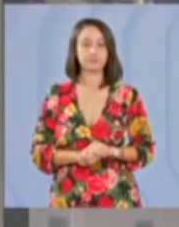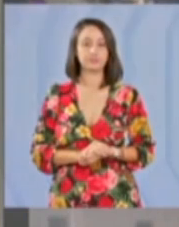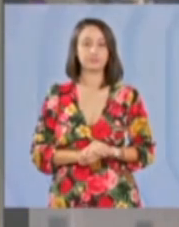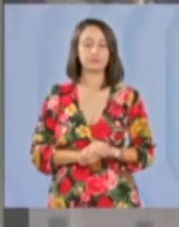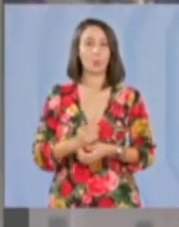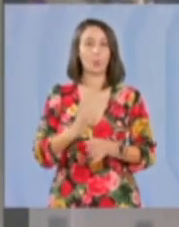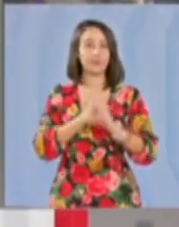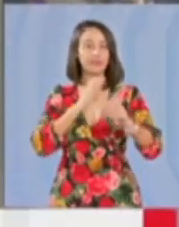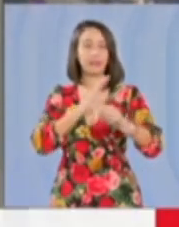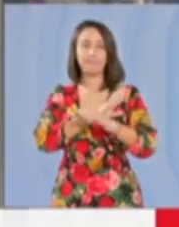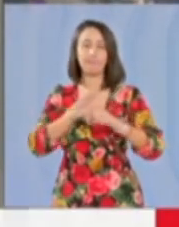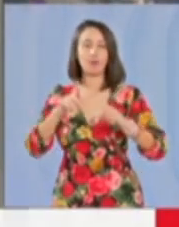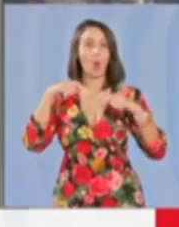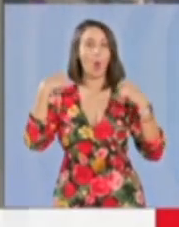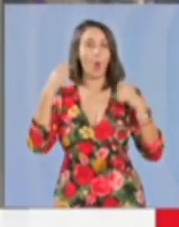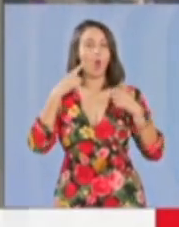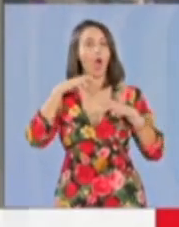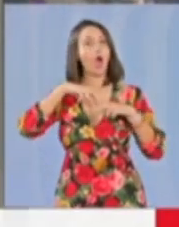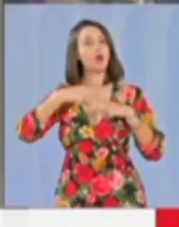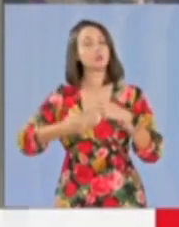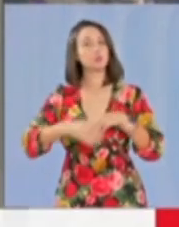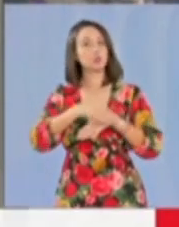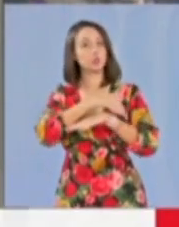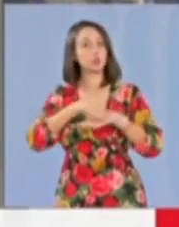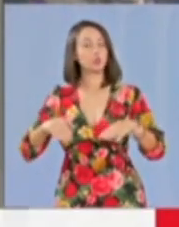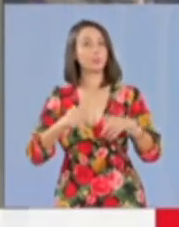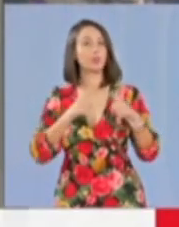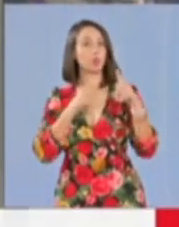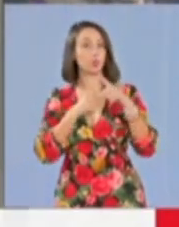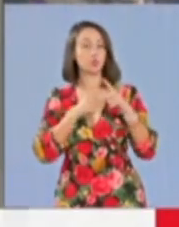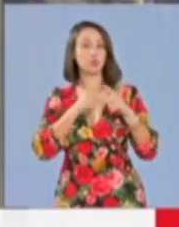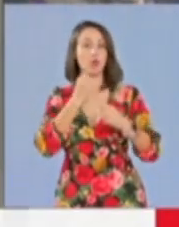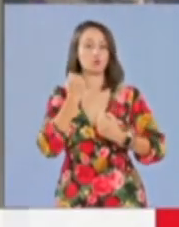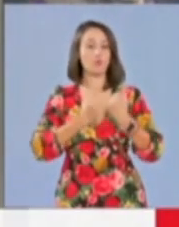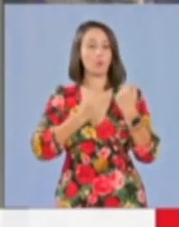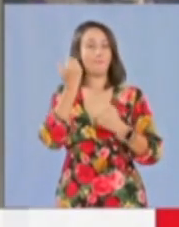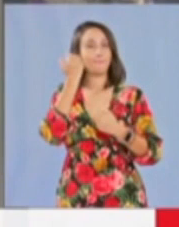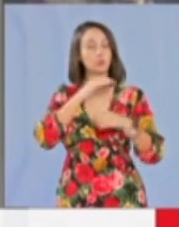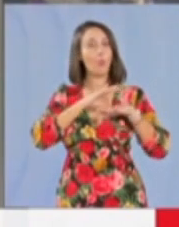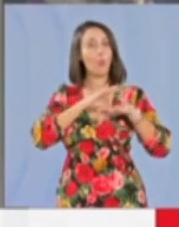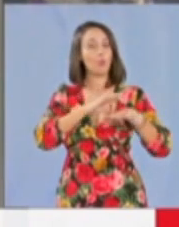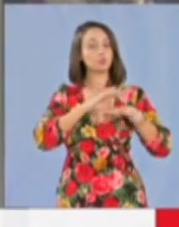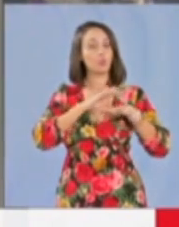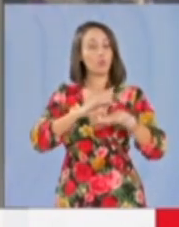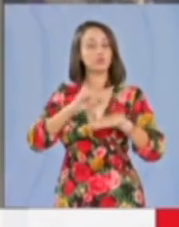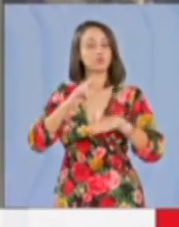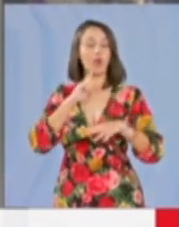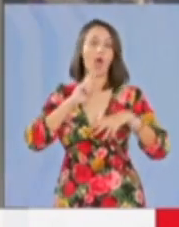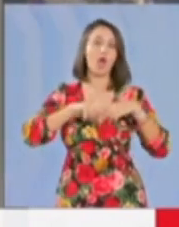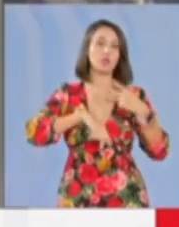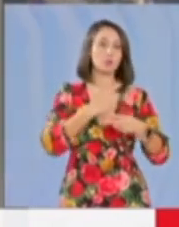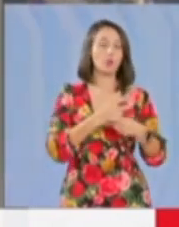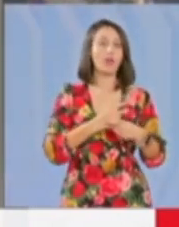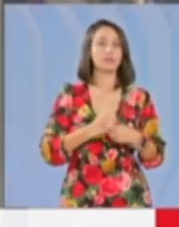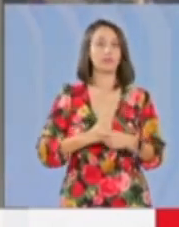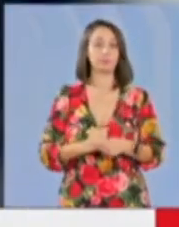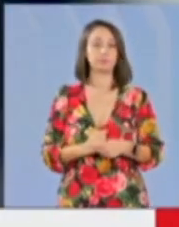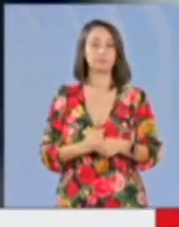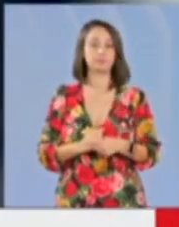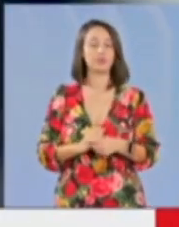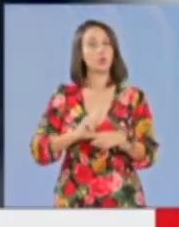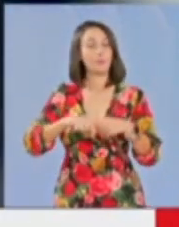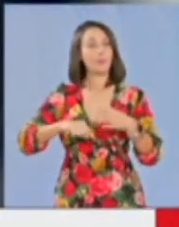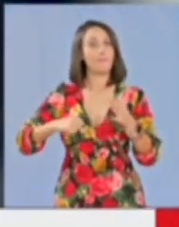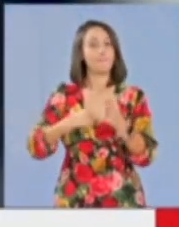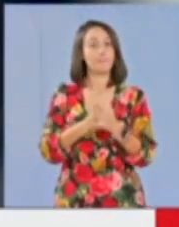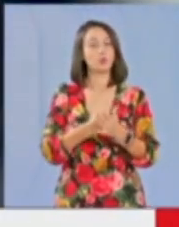un tir plin cu o sa răsturnat pe un drum Județean din Tulcea și afară la pierdut controlul direcției de deplasare și sa răsturnat pe acostamente în